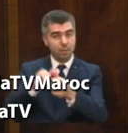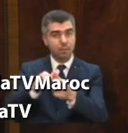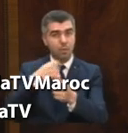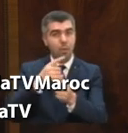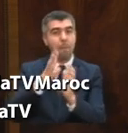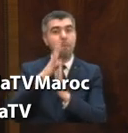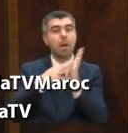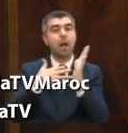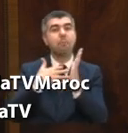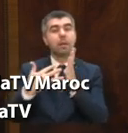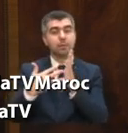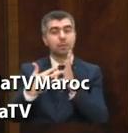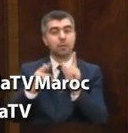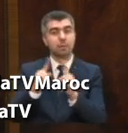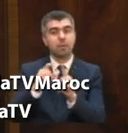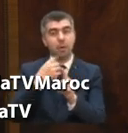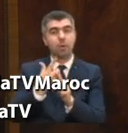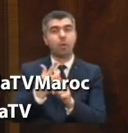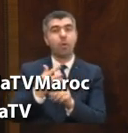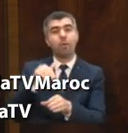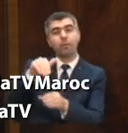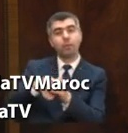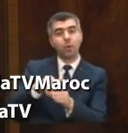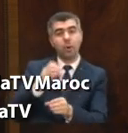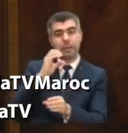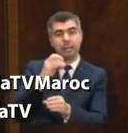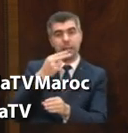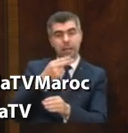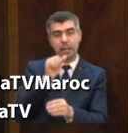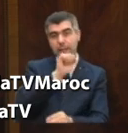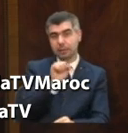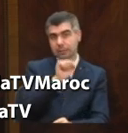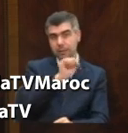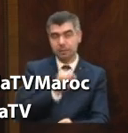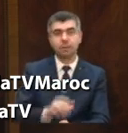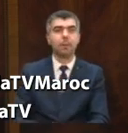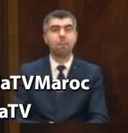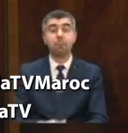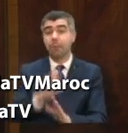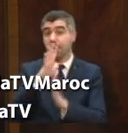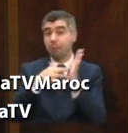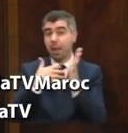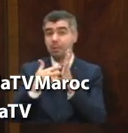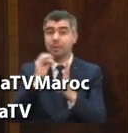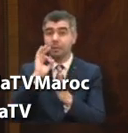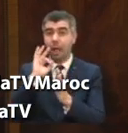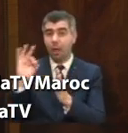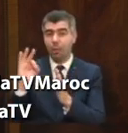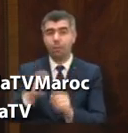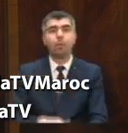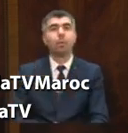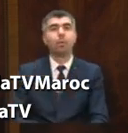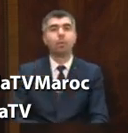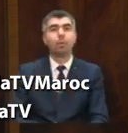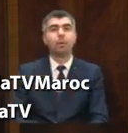الشغل الذي يدبره طبعا الصندوق الوطني للضمان الاجتماعي. هذا البرنامج السيد الوزير نرى أنه